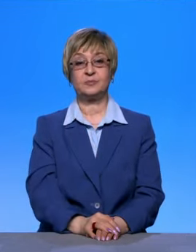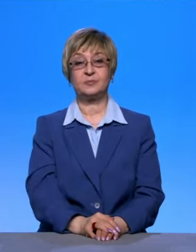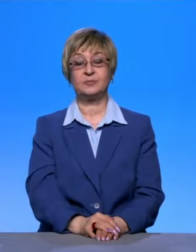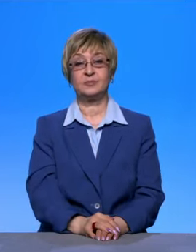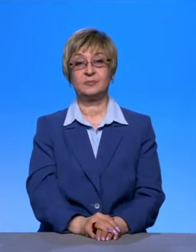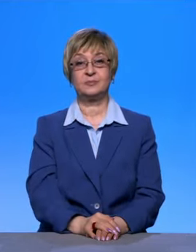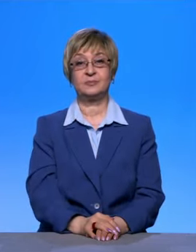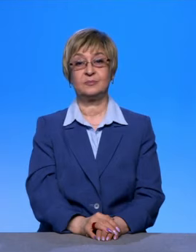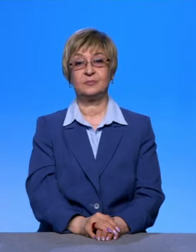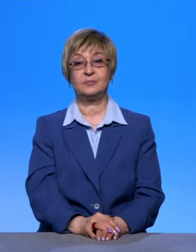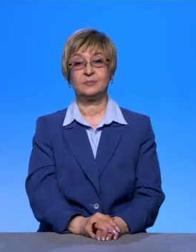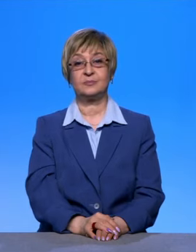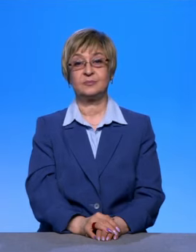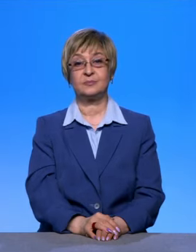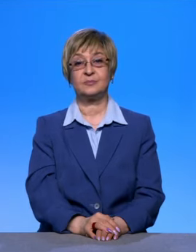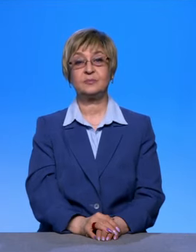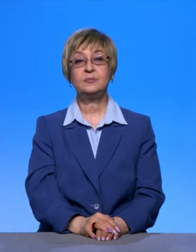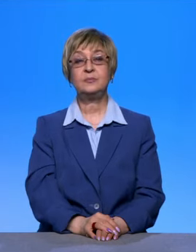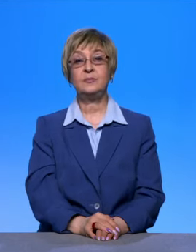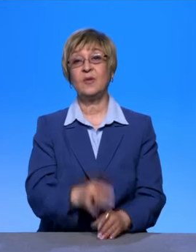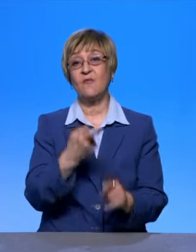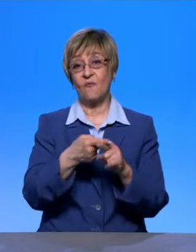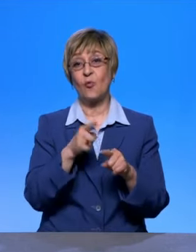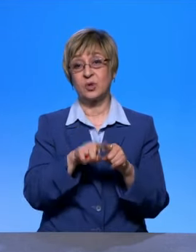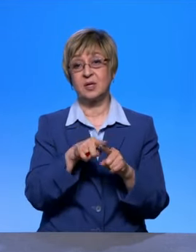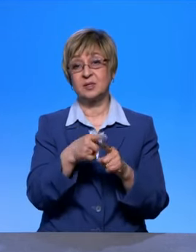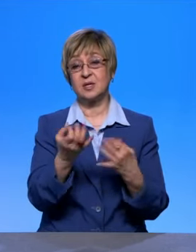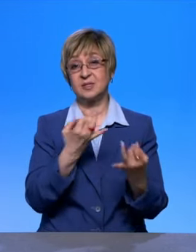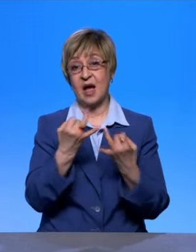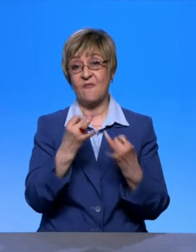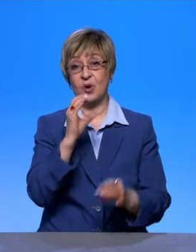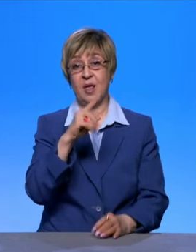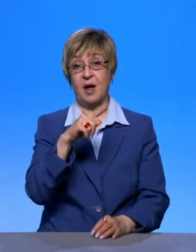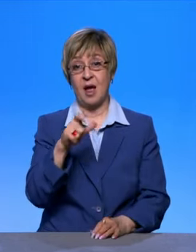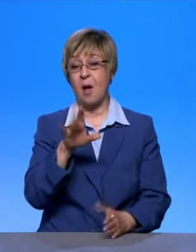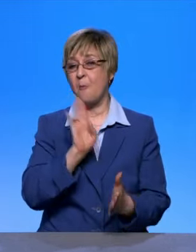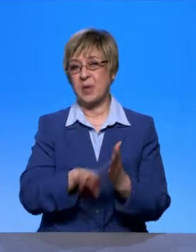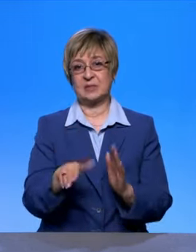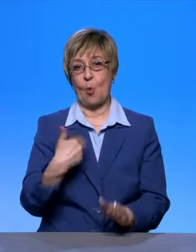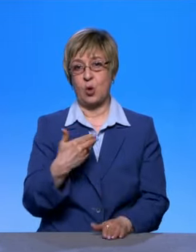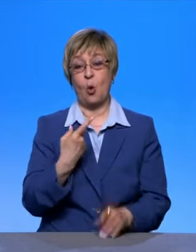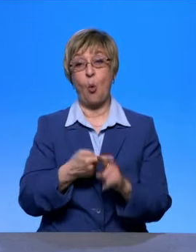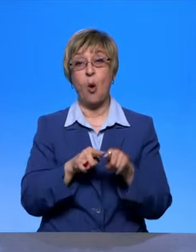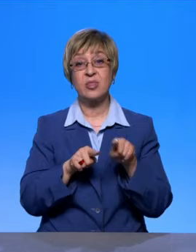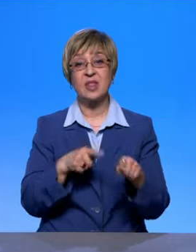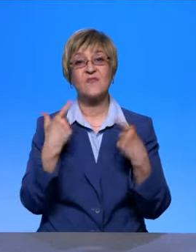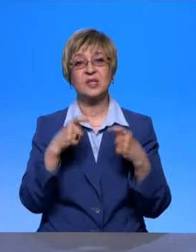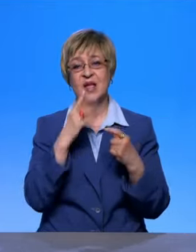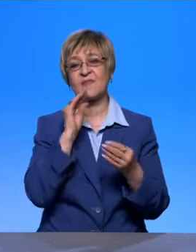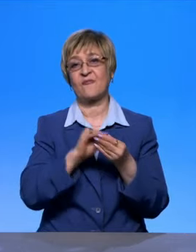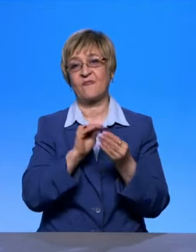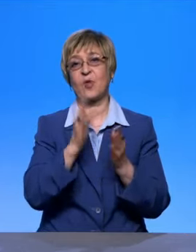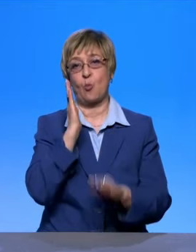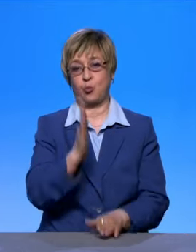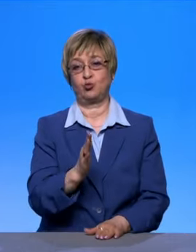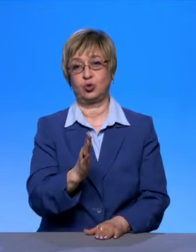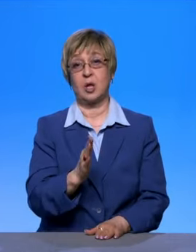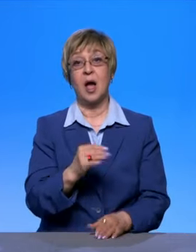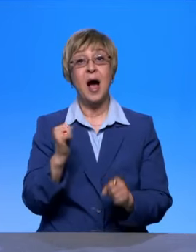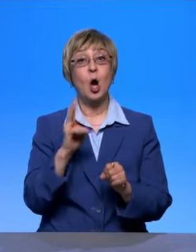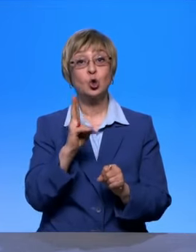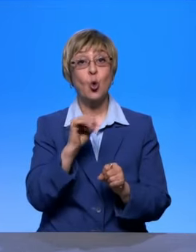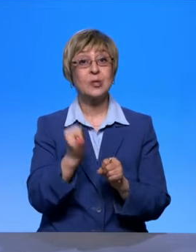да, здравствуйте. Вы знаете, вот эта полемика про ЕГЭ, я считаю, что это бесполезно. От этого экзамена мы никуда не уйдем. Потому что разработчики —